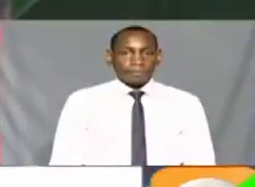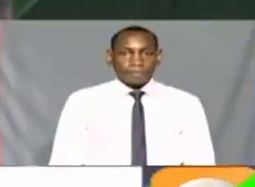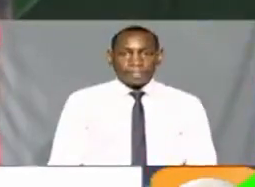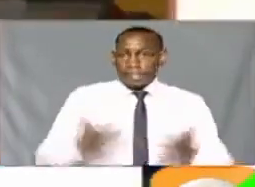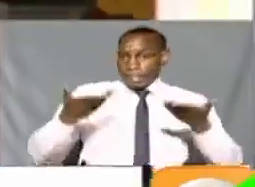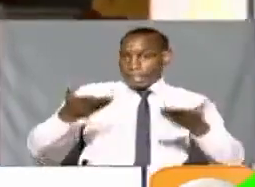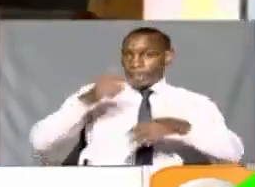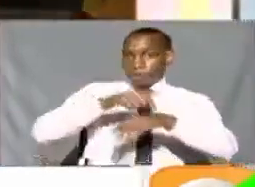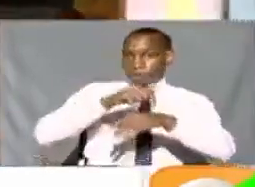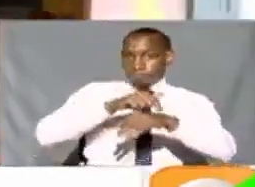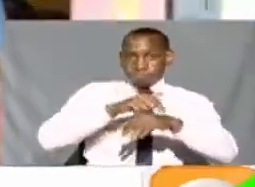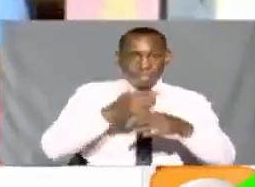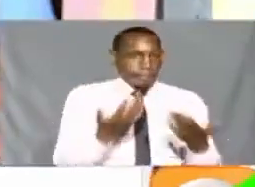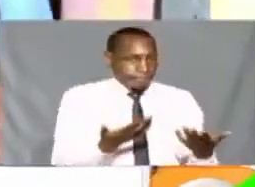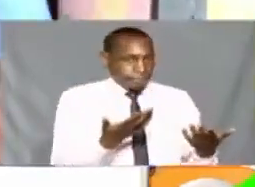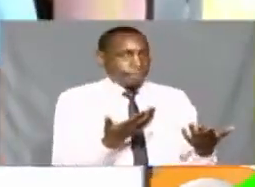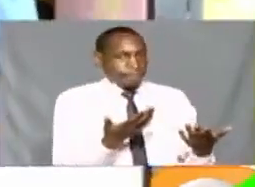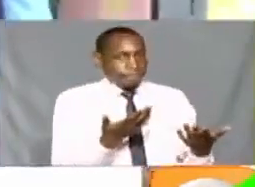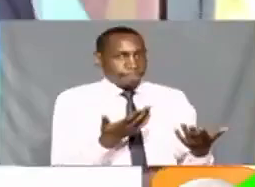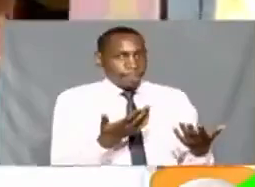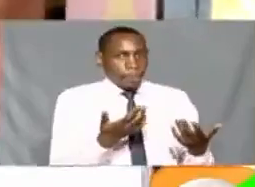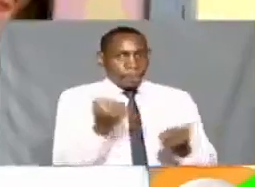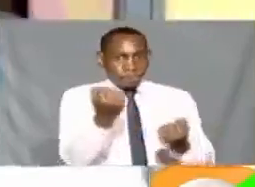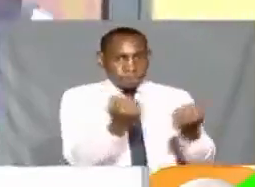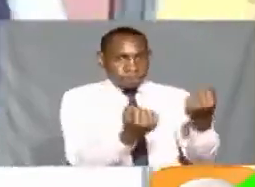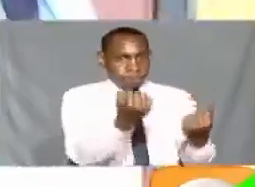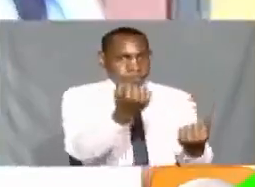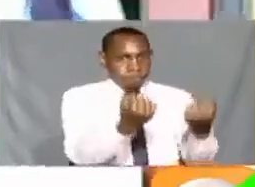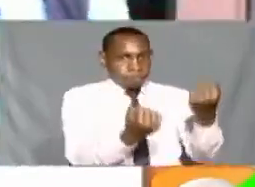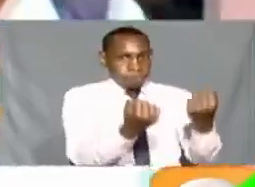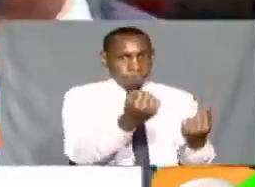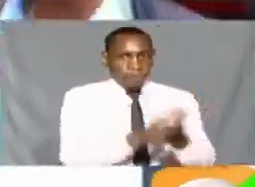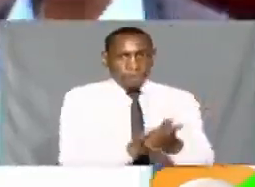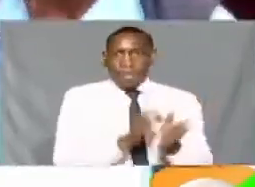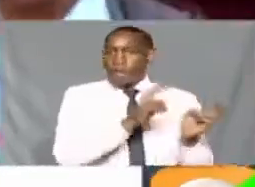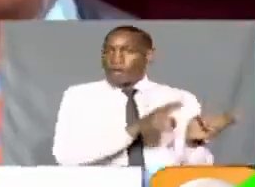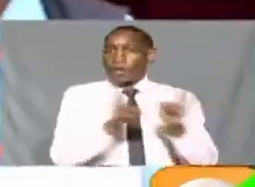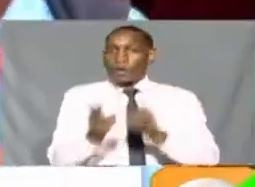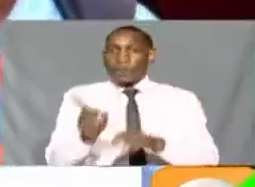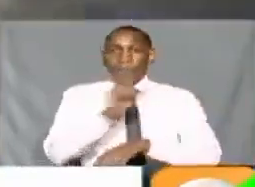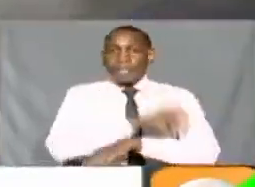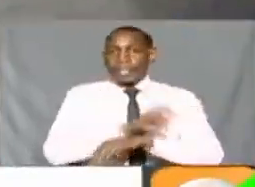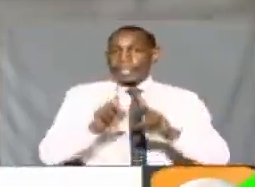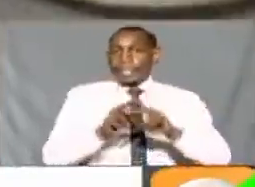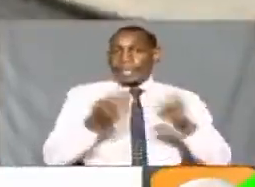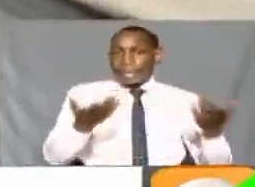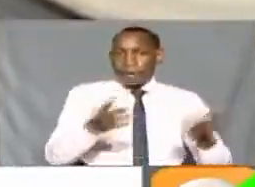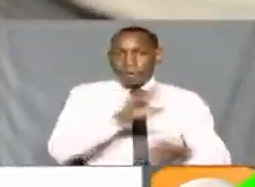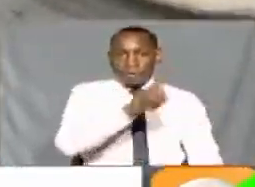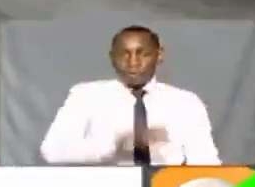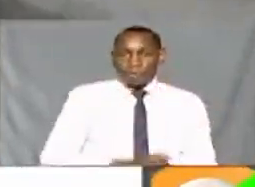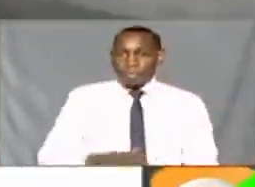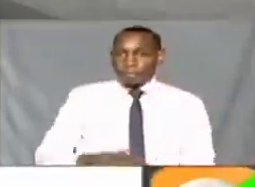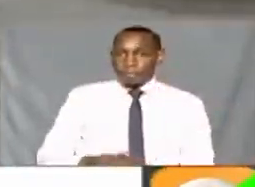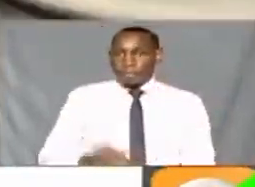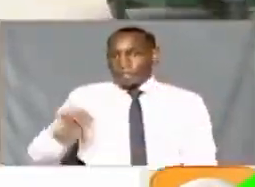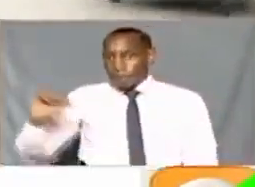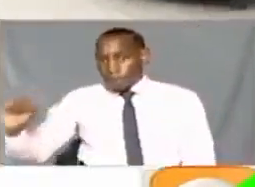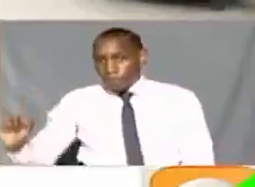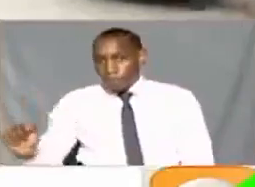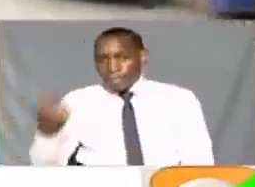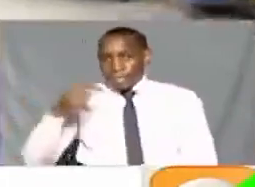sasa unapokuwa katika barabara kwa siku yako ya kawaida, huwa inaanza namna gani? Muamka